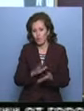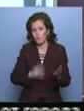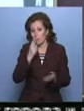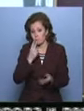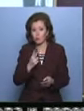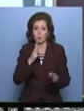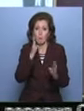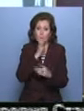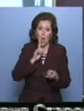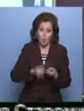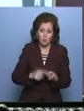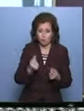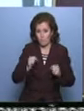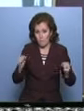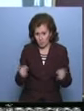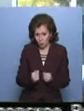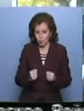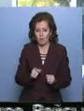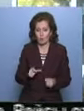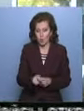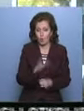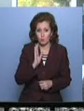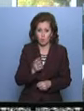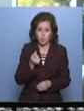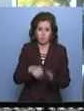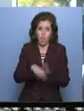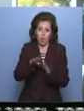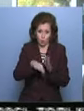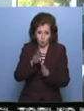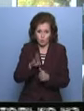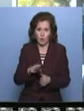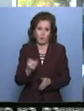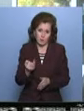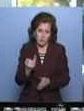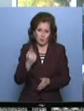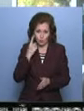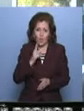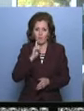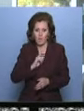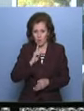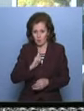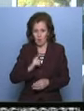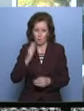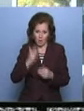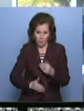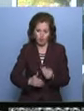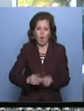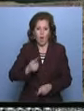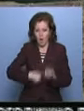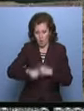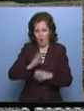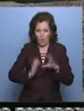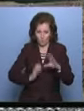Погода немного подмерзнет, дороги станут получше. И это же только временное прекращение Ипата. И дальше снова автобус